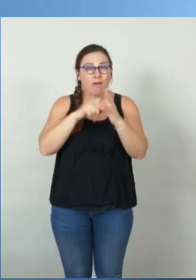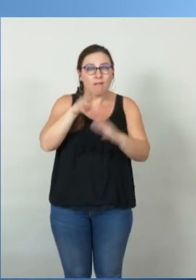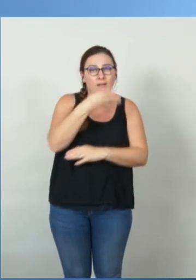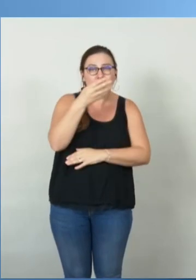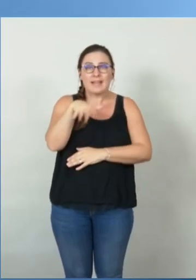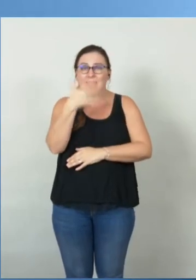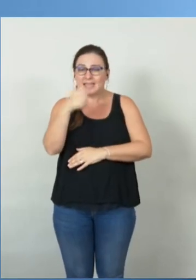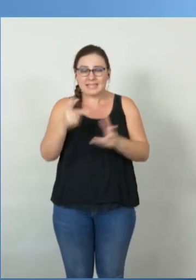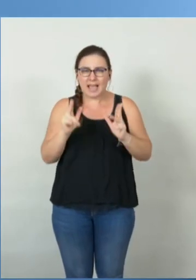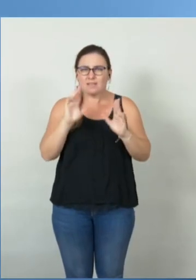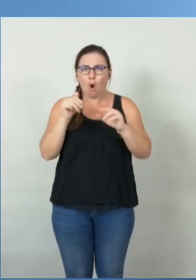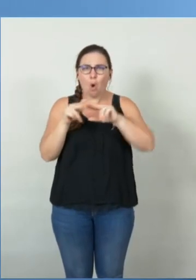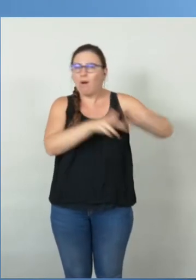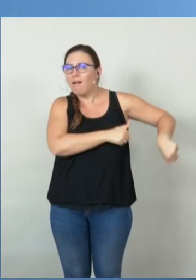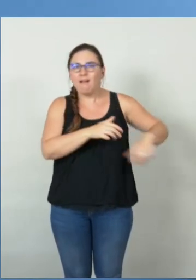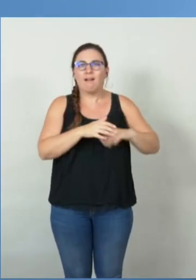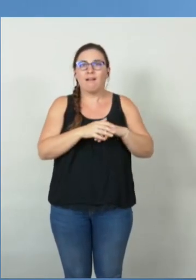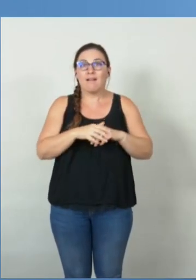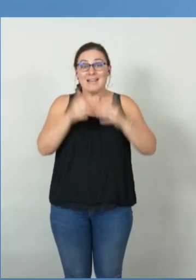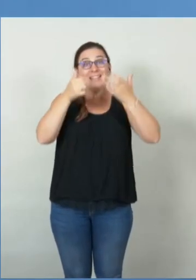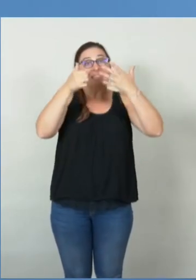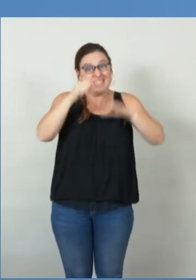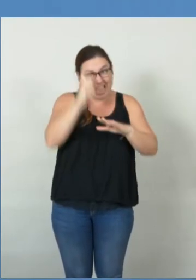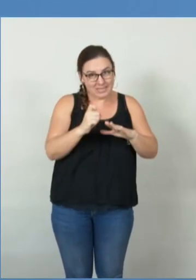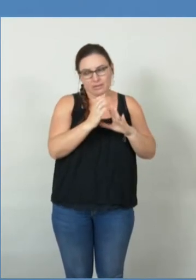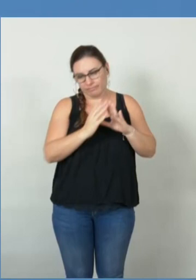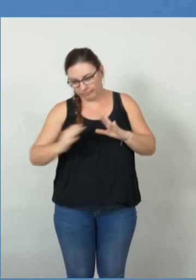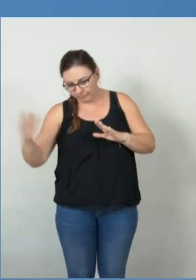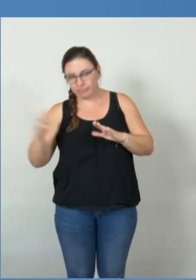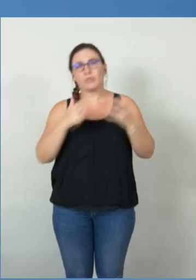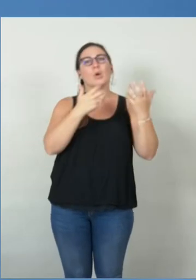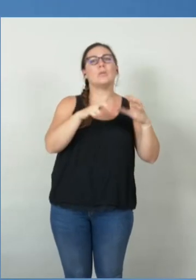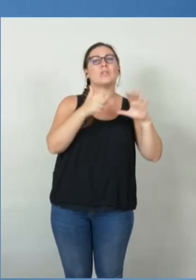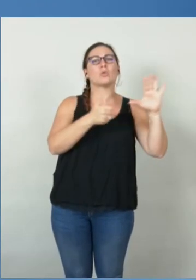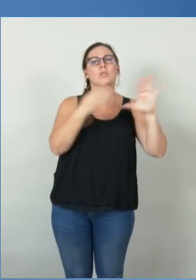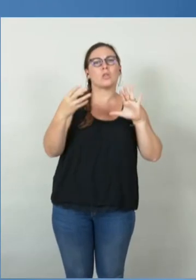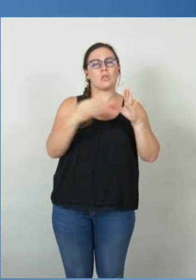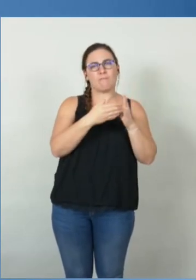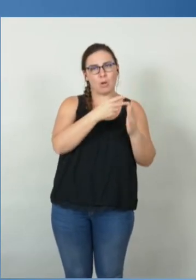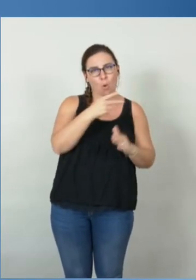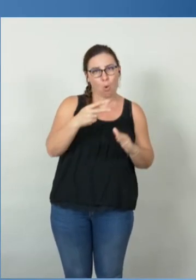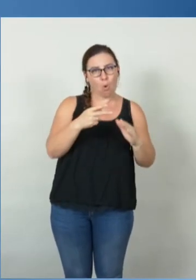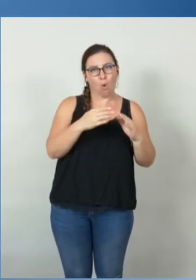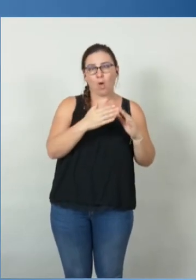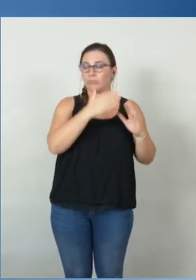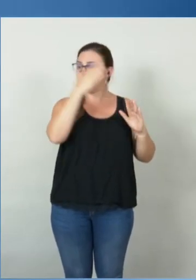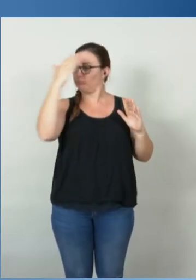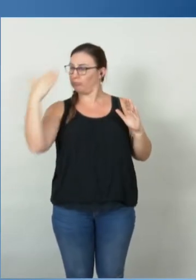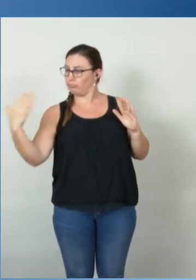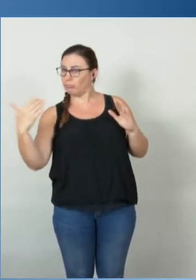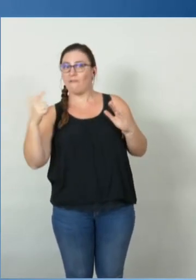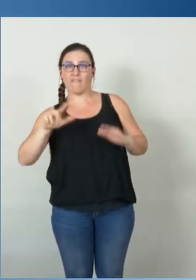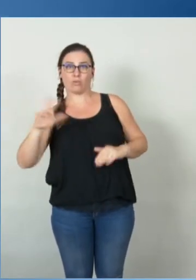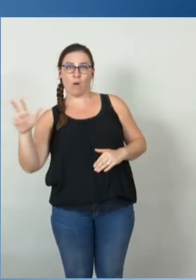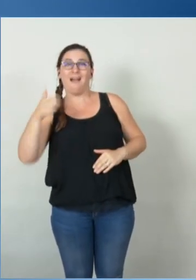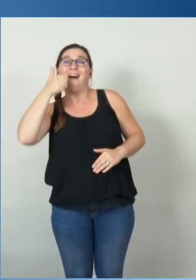14-2015-2016 c'est que lorsqu'on regarde 2016 où vous aviez une enveloppe à 869000 euros et que je le compare à 2023